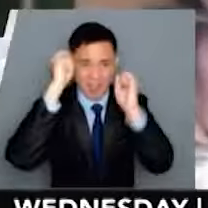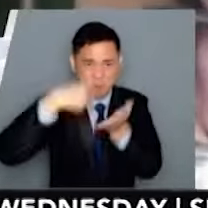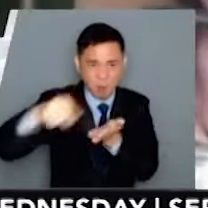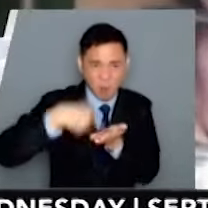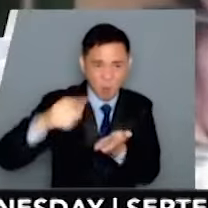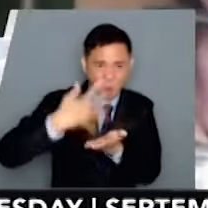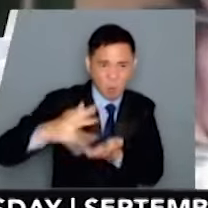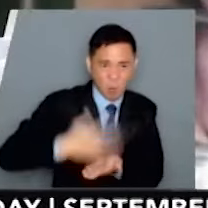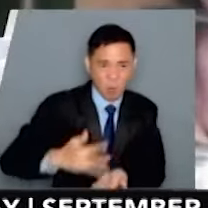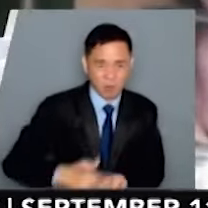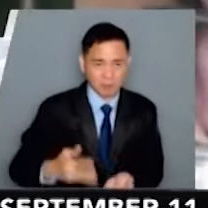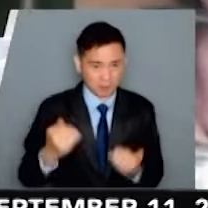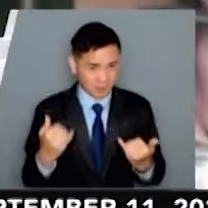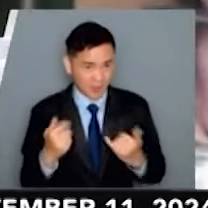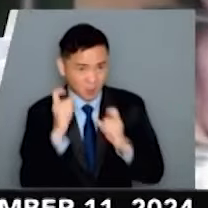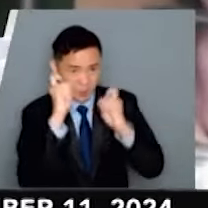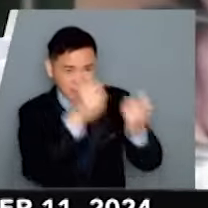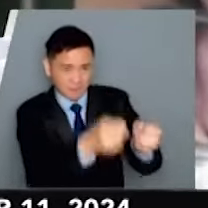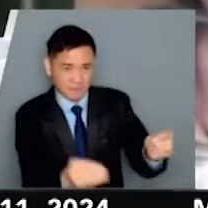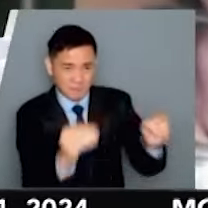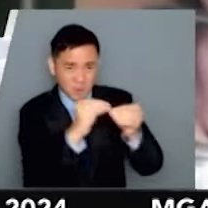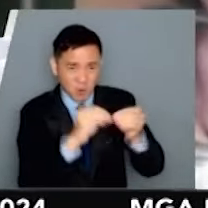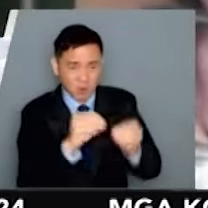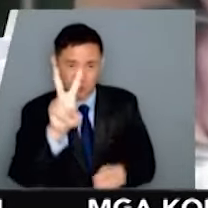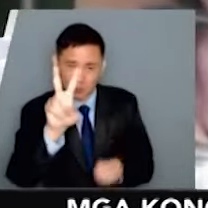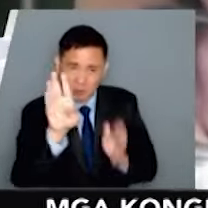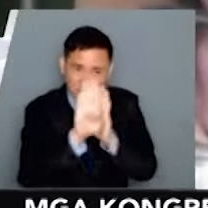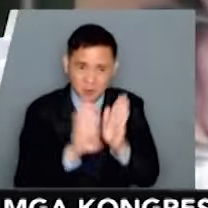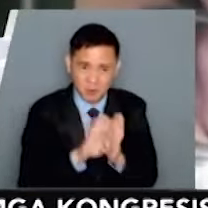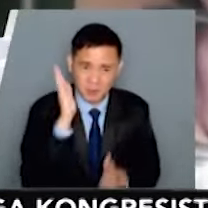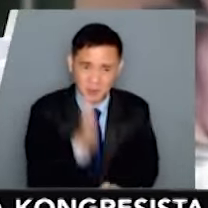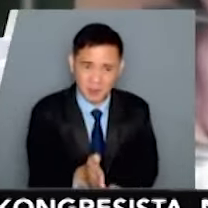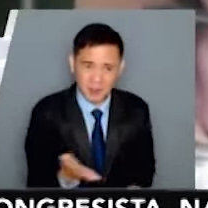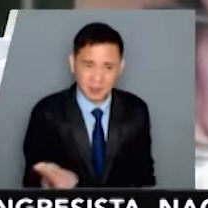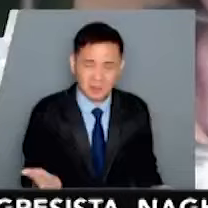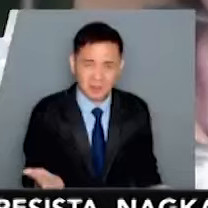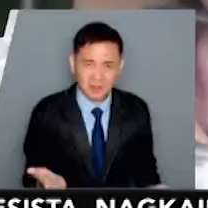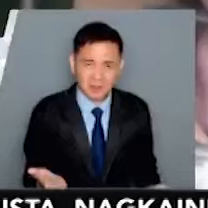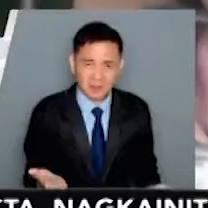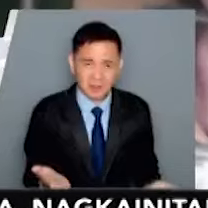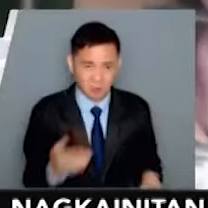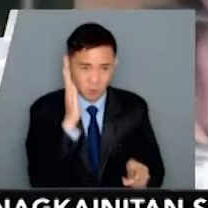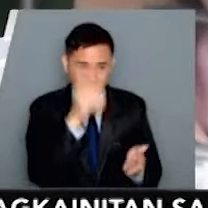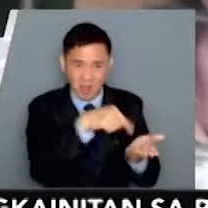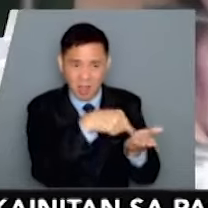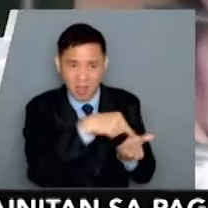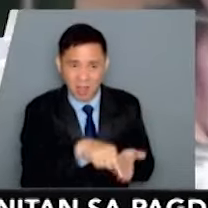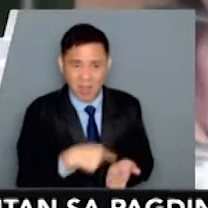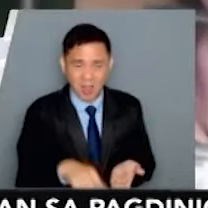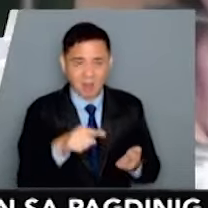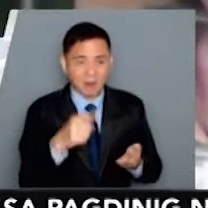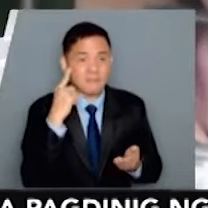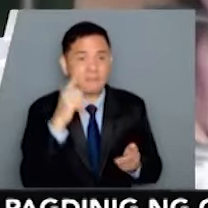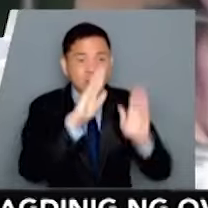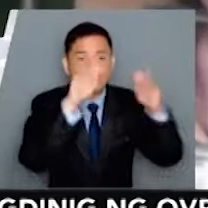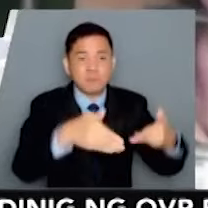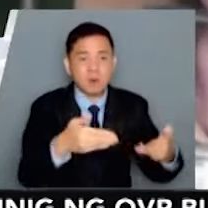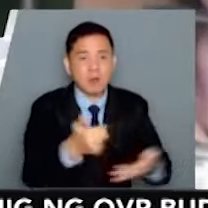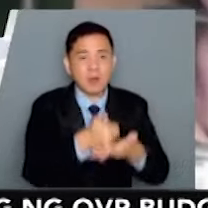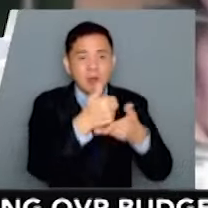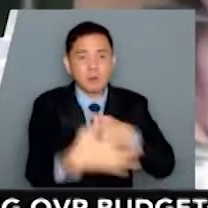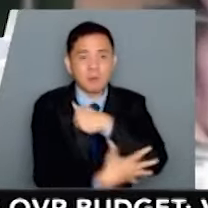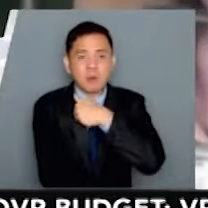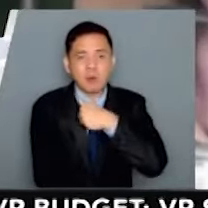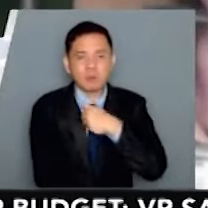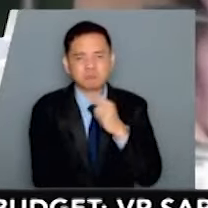bibigyan pa ba natin siya ng 2 billion na panggagastos daw sa mahihirap? Ibigay po natin